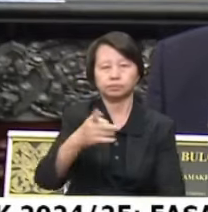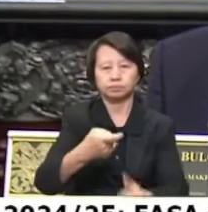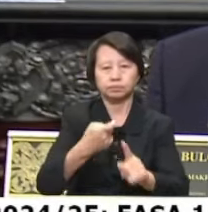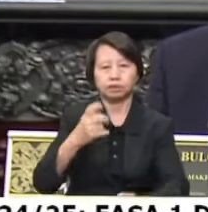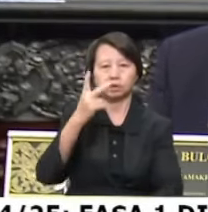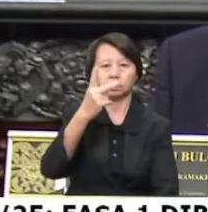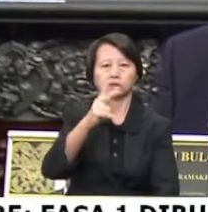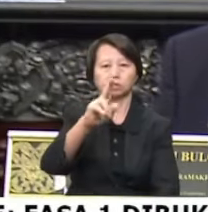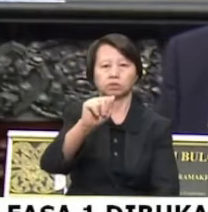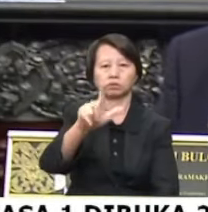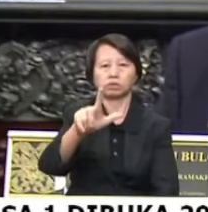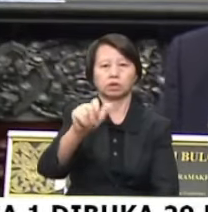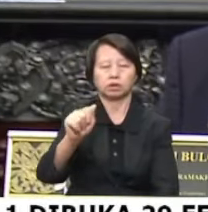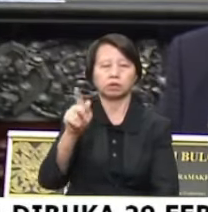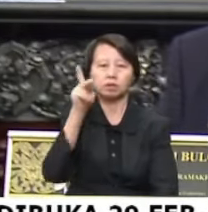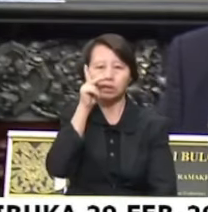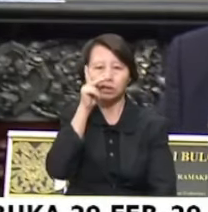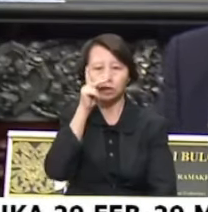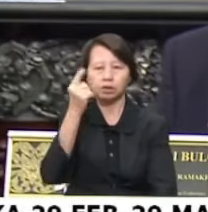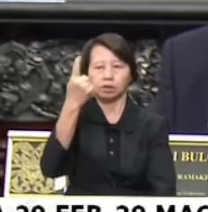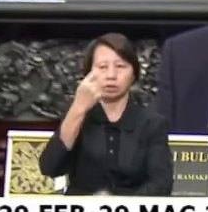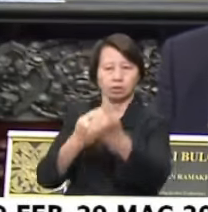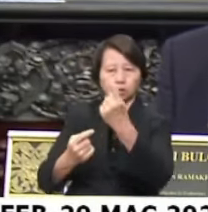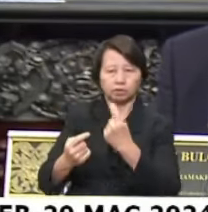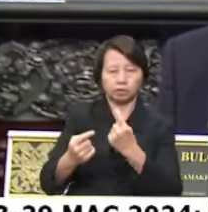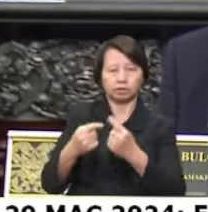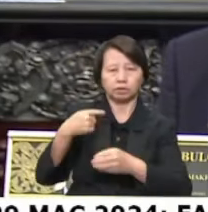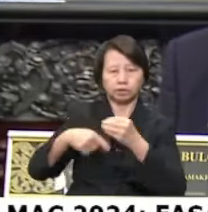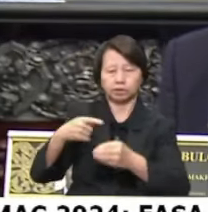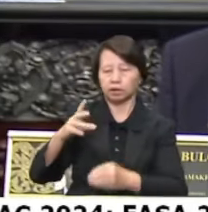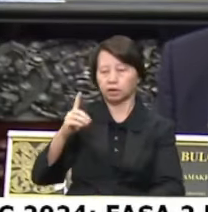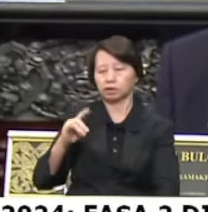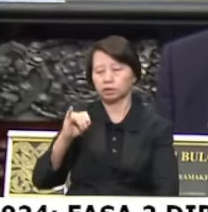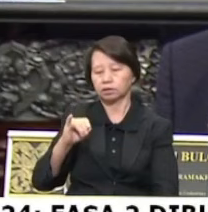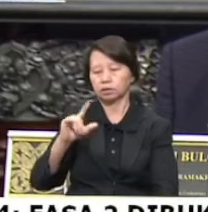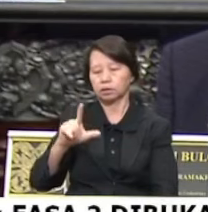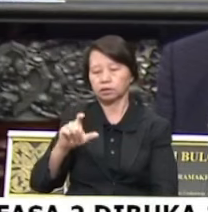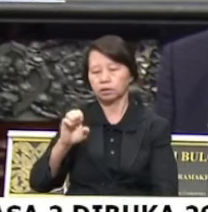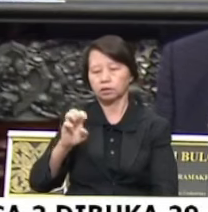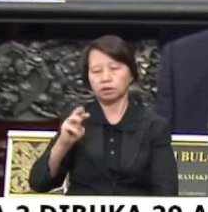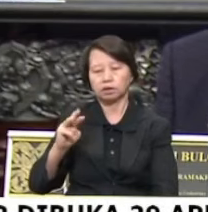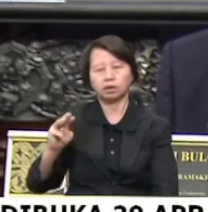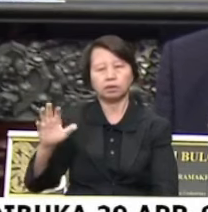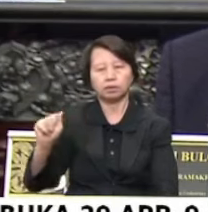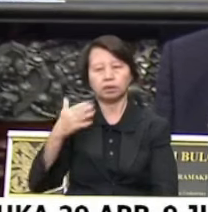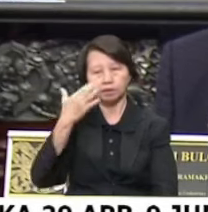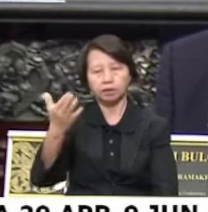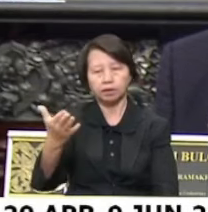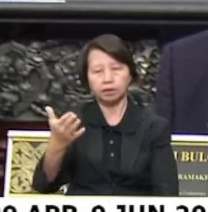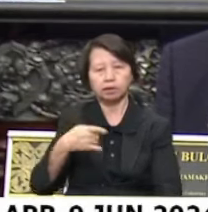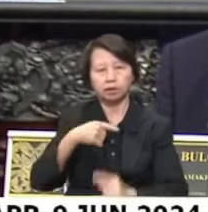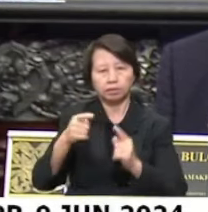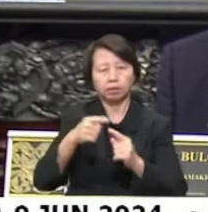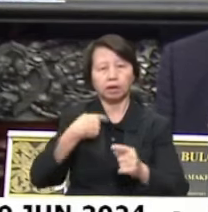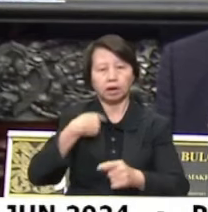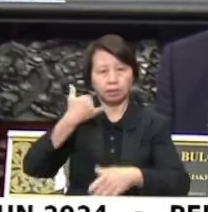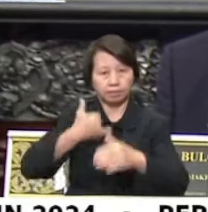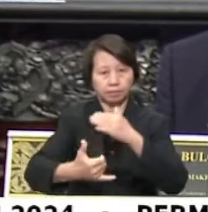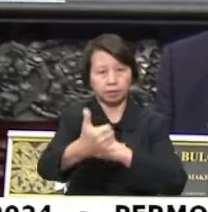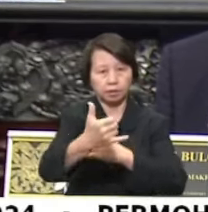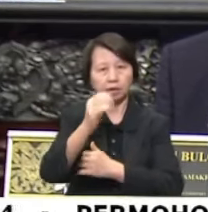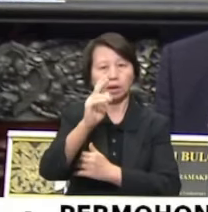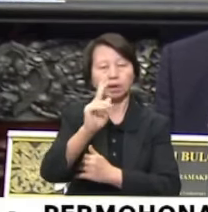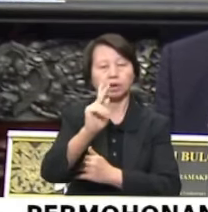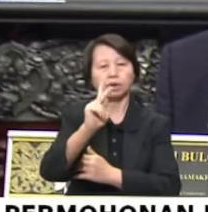Kedah berkenaan dengan soalan berkenaan dengan dilema. Sememangnya Puan Yang Dipertua, apabila saya masuk ke